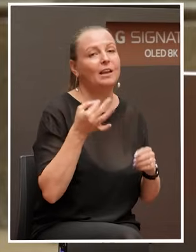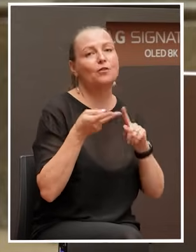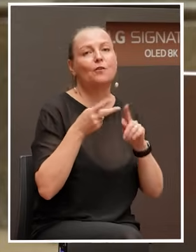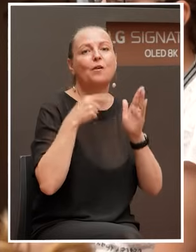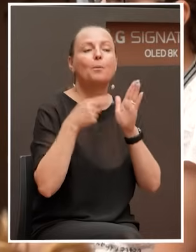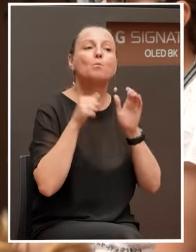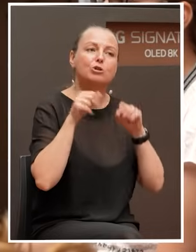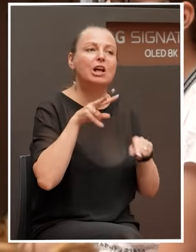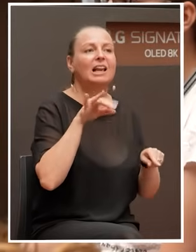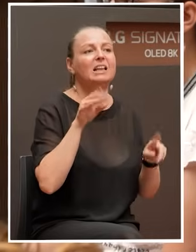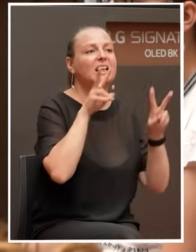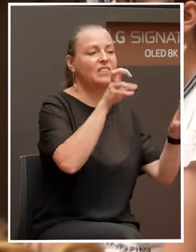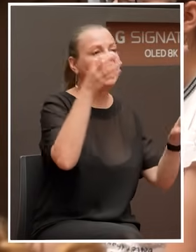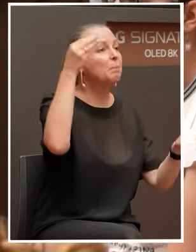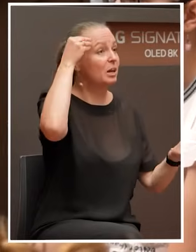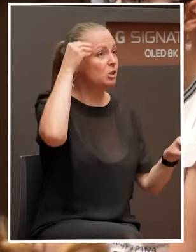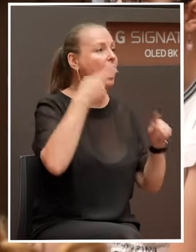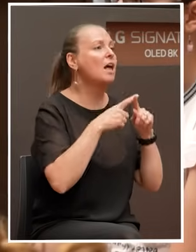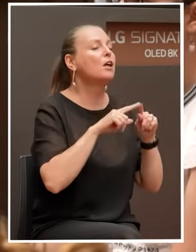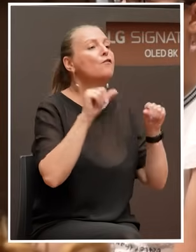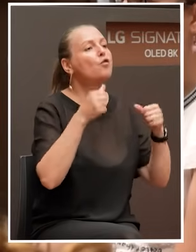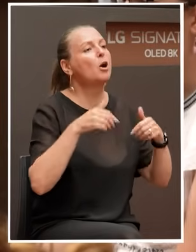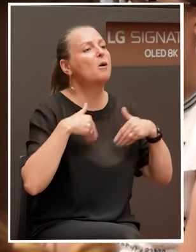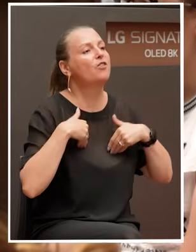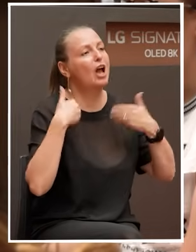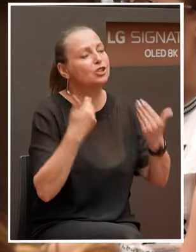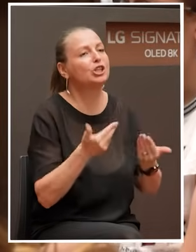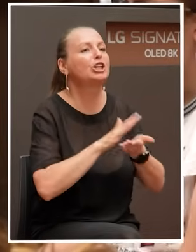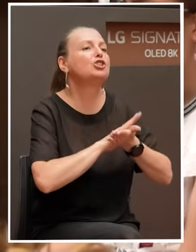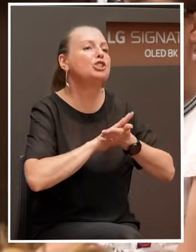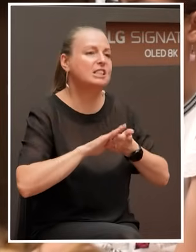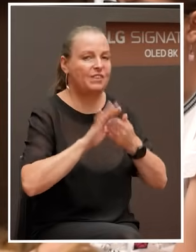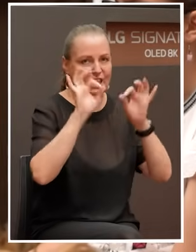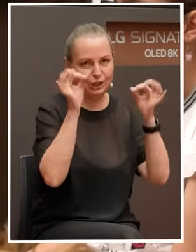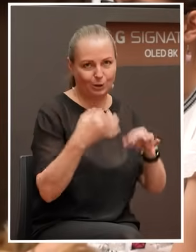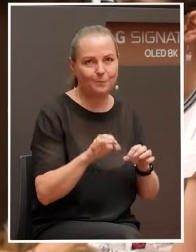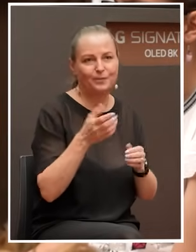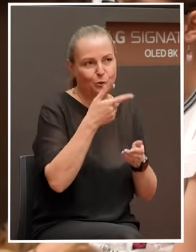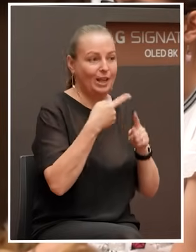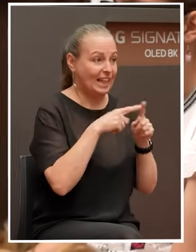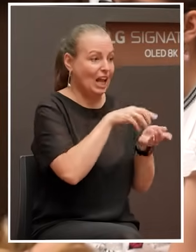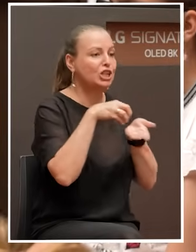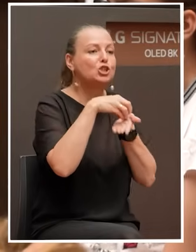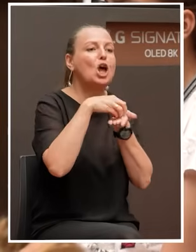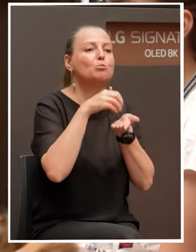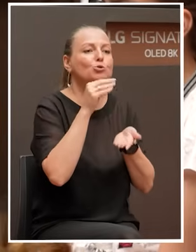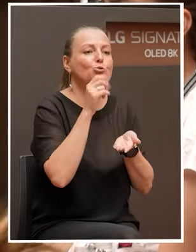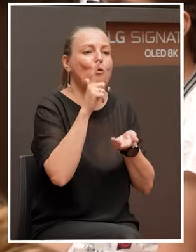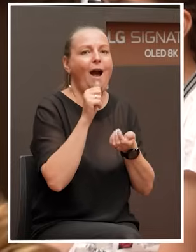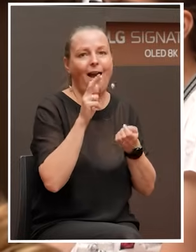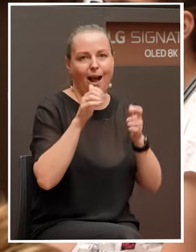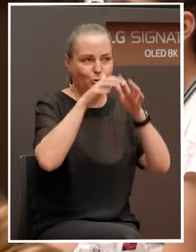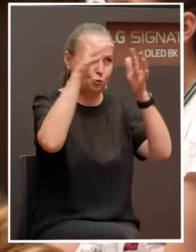импрессионистов некой формой выражения идеи чистого искусства, все-таки вот эти вот жемчуга в виде стогов сена,